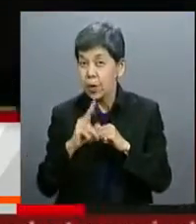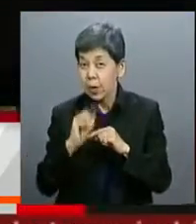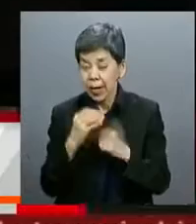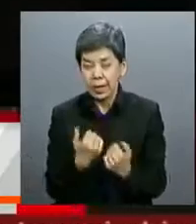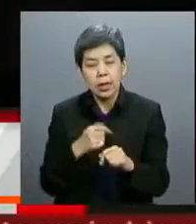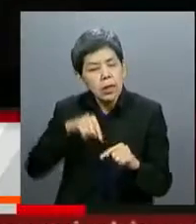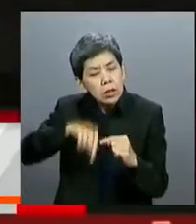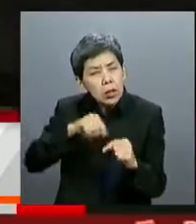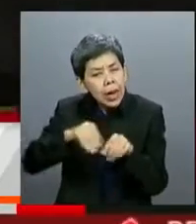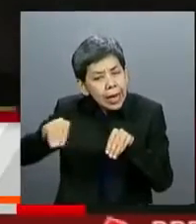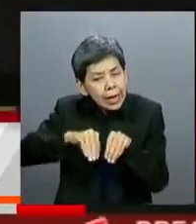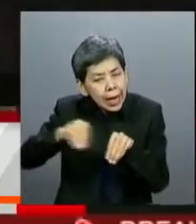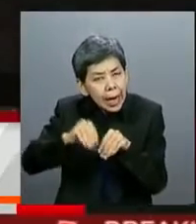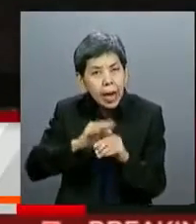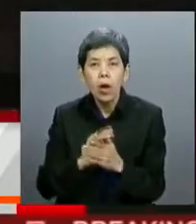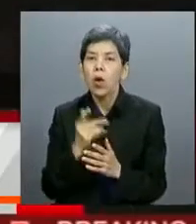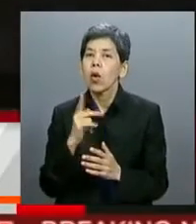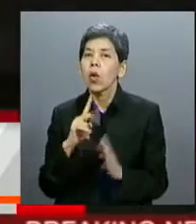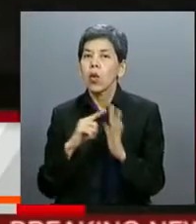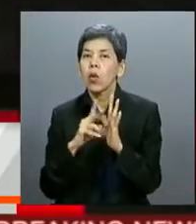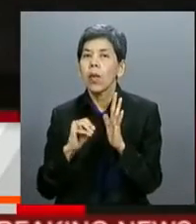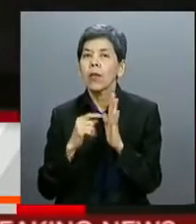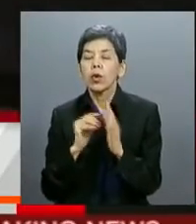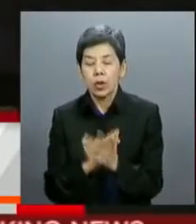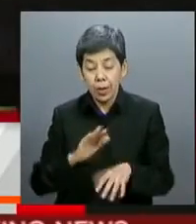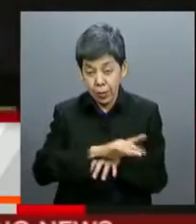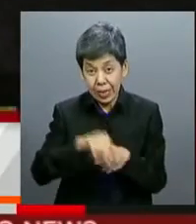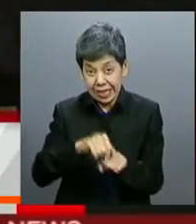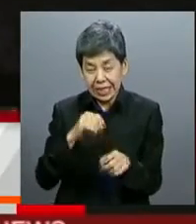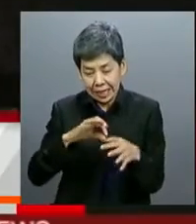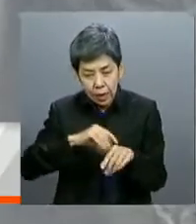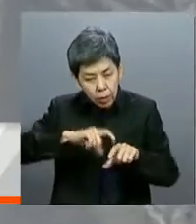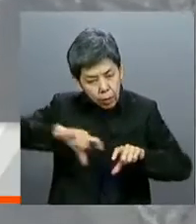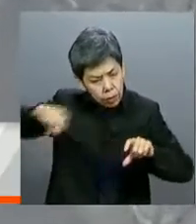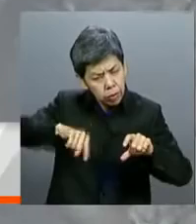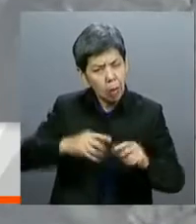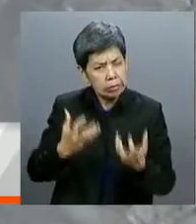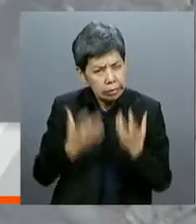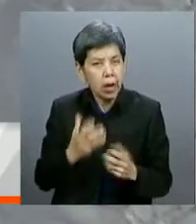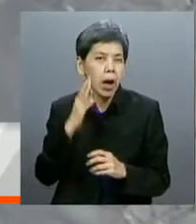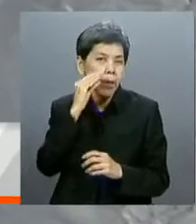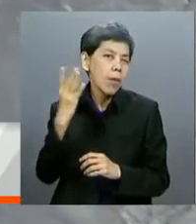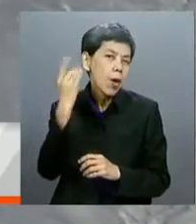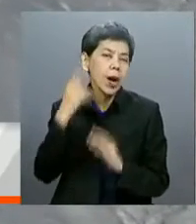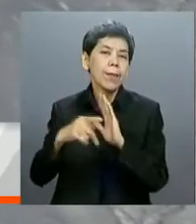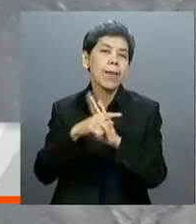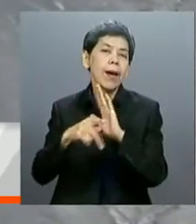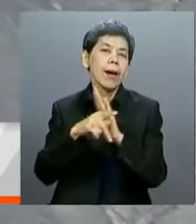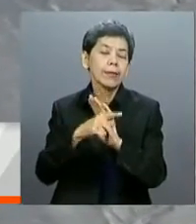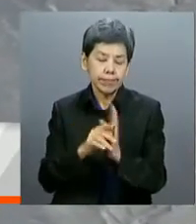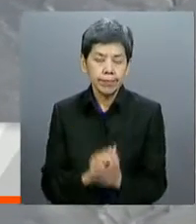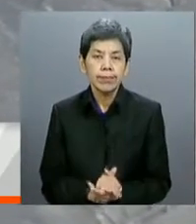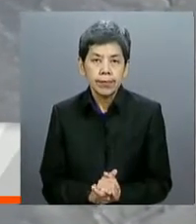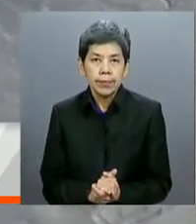จุดศูนย์กลางอยู่ใกล้กับจังหวัดคุมาโมโตะบนเกาะคิวชูซึ่งเป็นพื้นที่แผ่นดินไหวรุนแรงเมื่อคืนวันพฤหัสสบดีที่ผ่าน